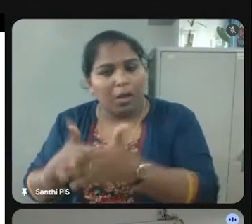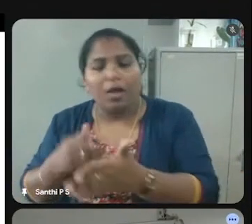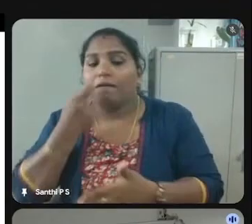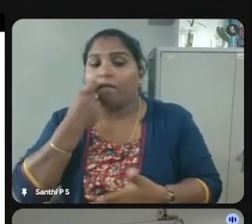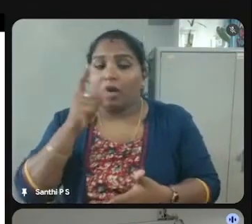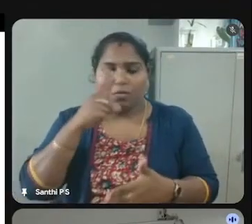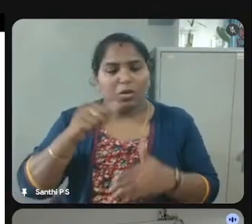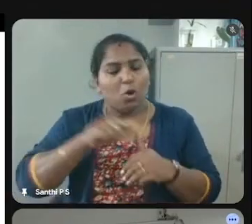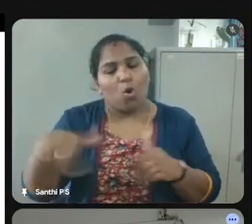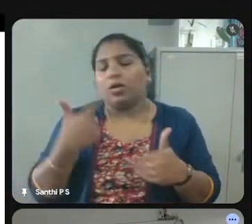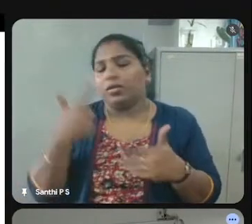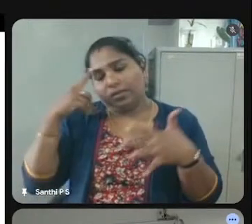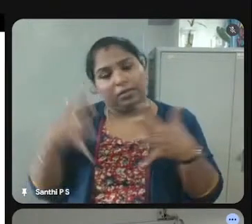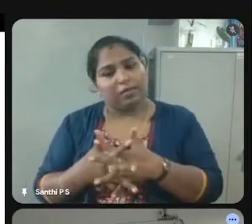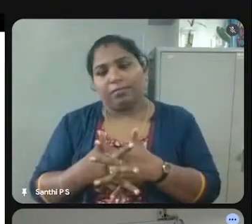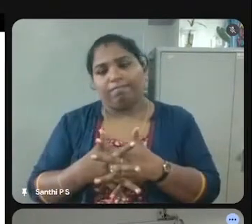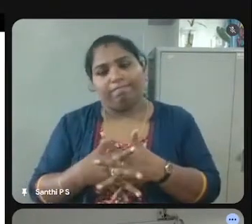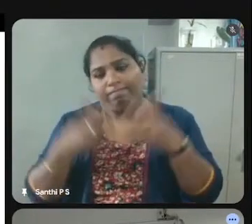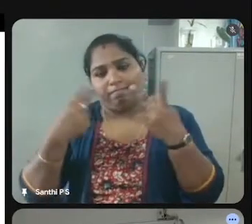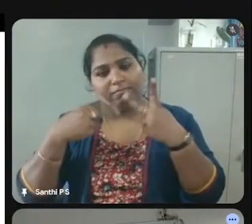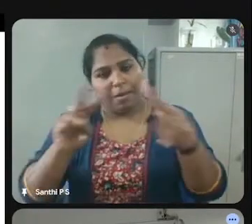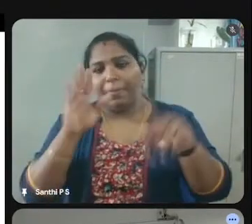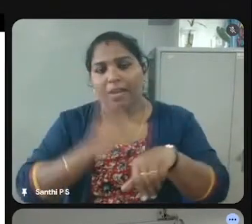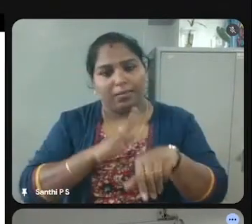കുറച്ച് കാര്യങ്ങൾ തന്നെയാണ്.